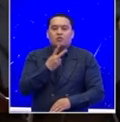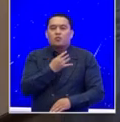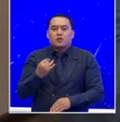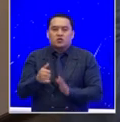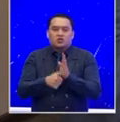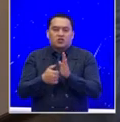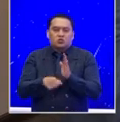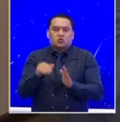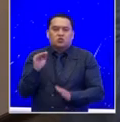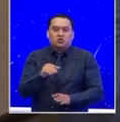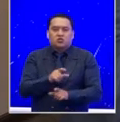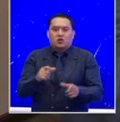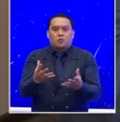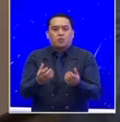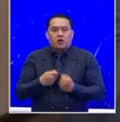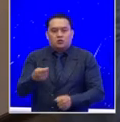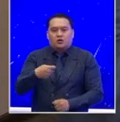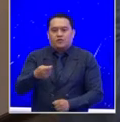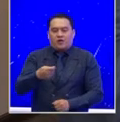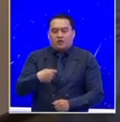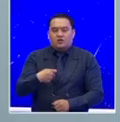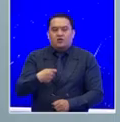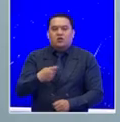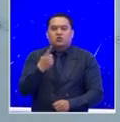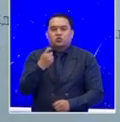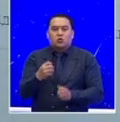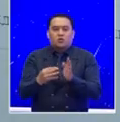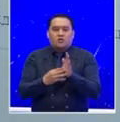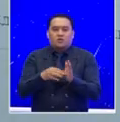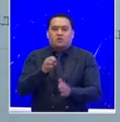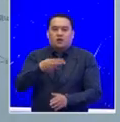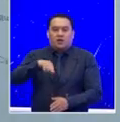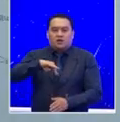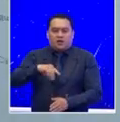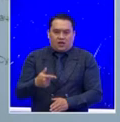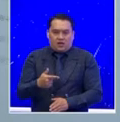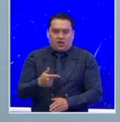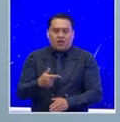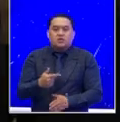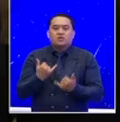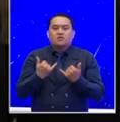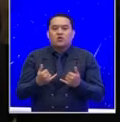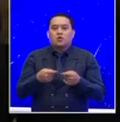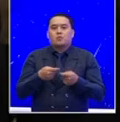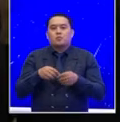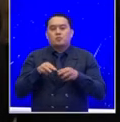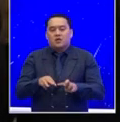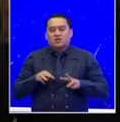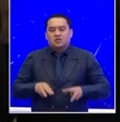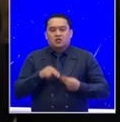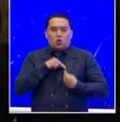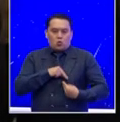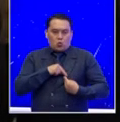миллионов 600 тысяч человек уже получили выплаты на сумму более 109,5 миллиардов тенге. По данным Министерства труда и социальной